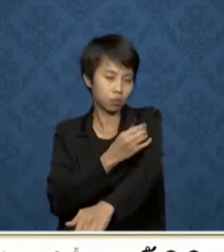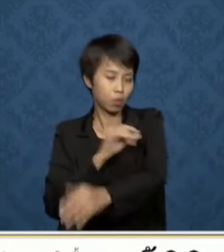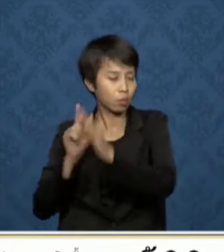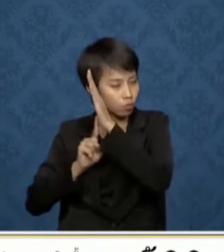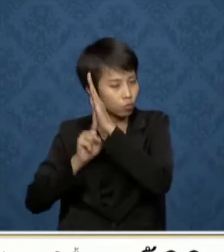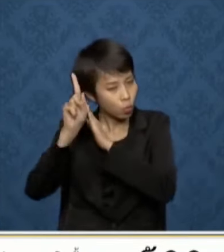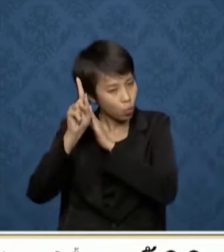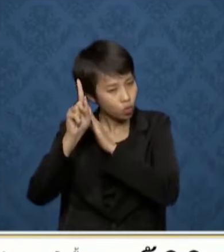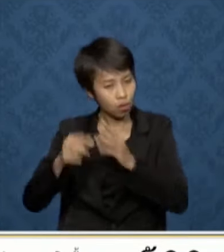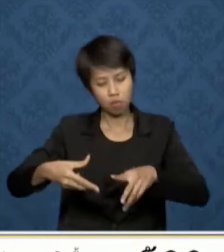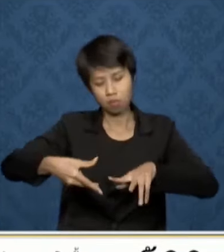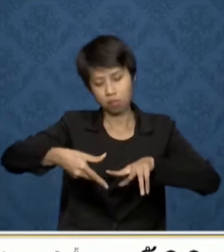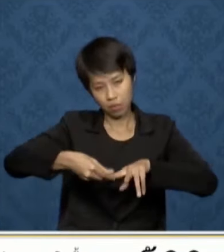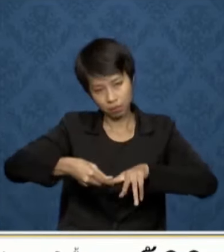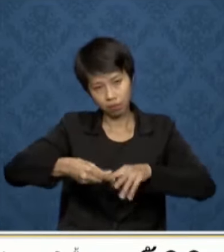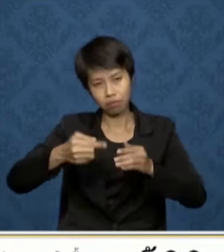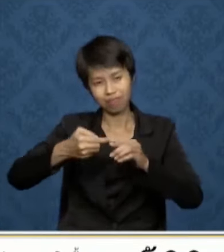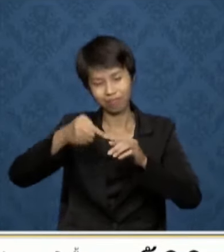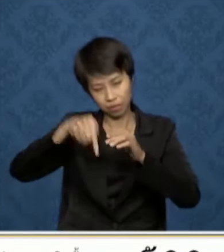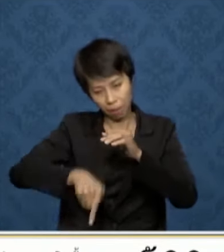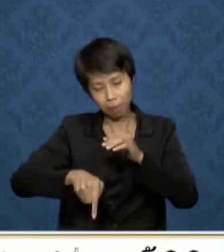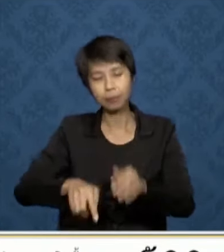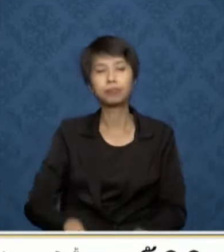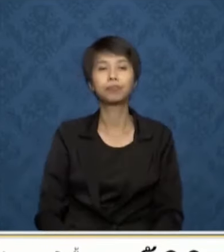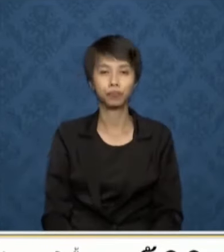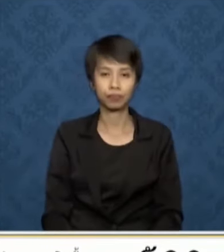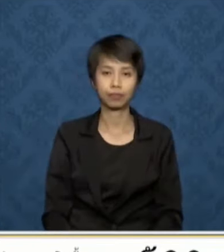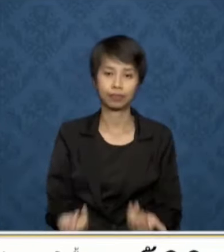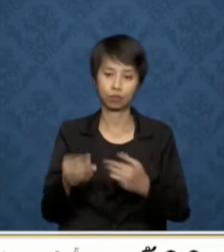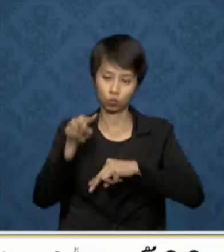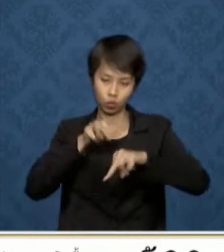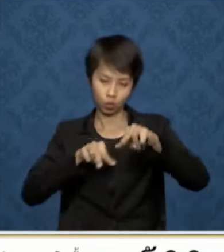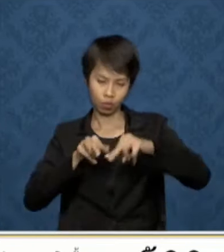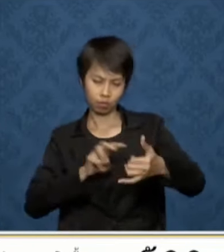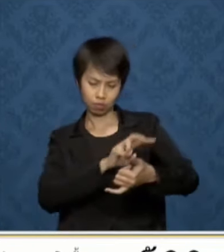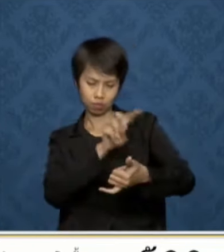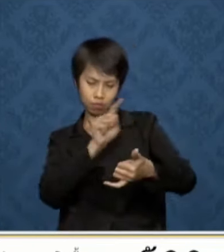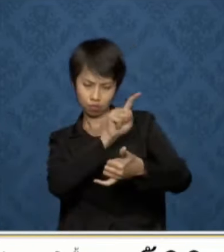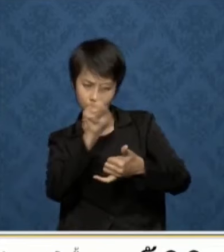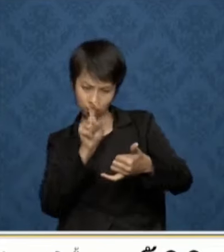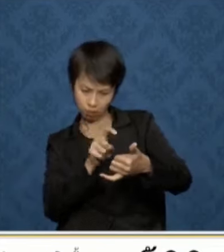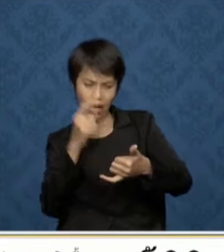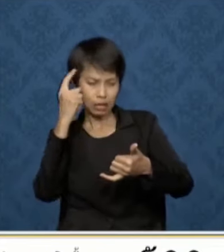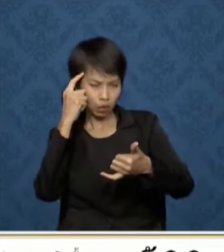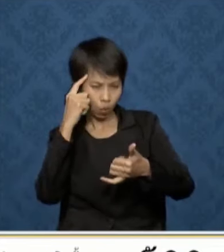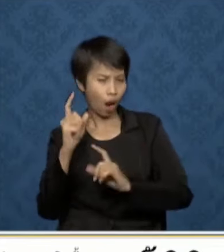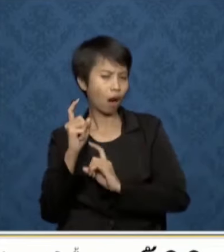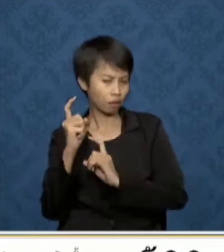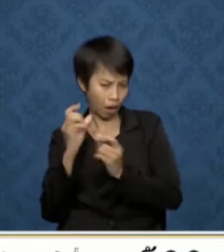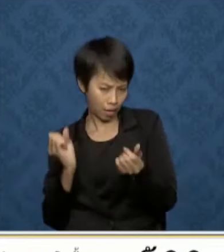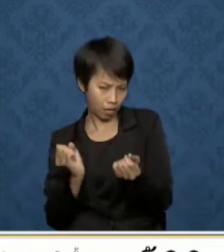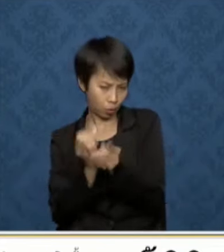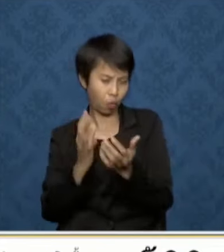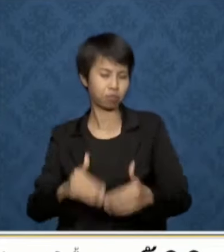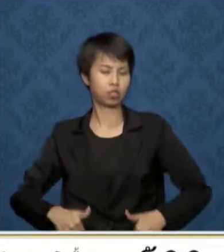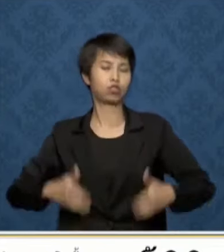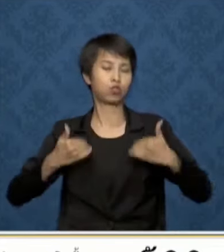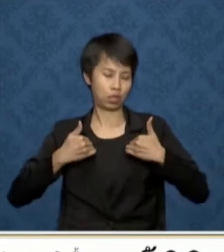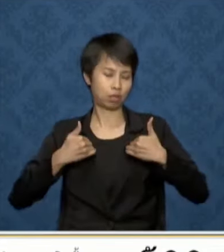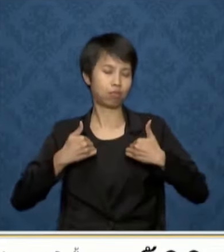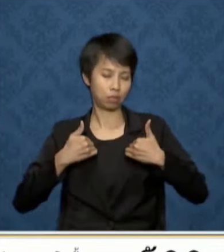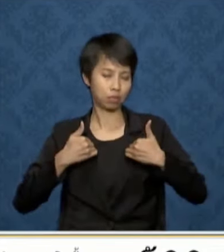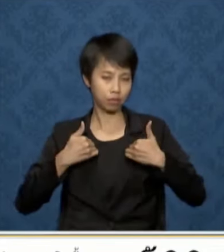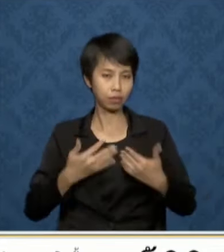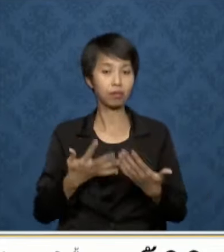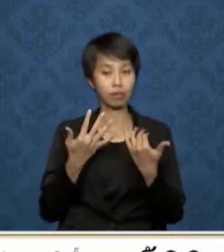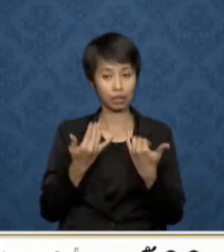ในรวหตต่ำ แตไม่ทราบค่าทแน่ชัดวินิชัยที่แน่ชด ไมแ่ใจ แต่น่าจะเสียงอัตลายกัชีวต เรีกว่าเป็น Lifestreatening Condition